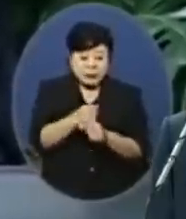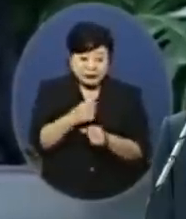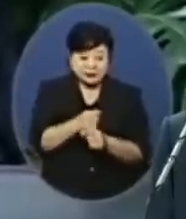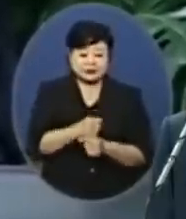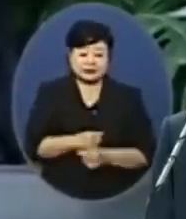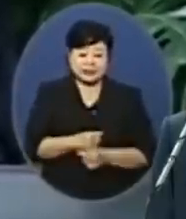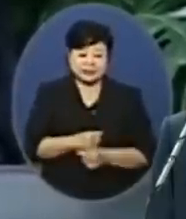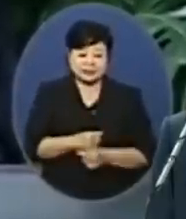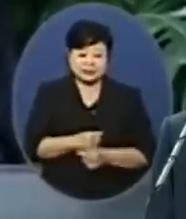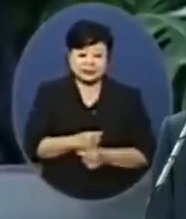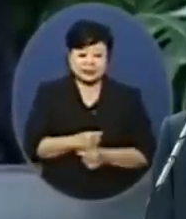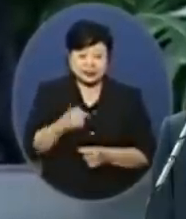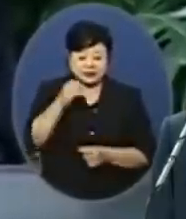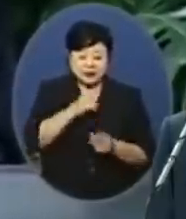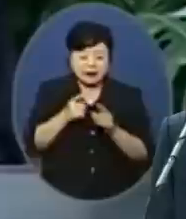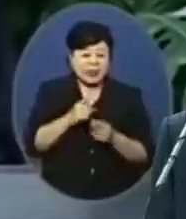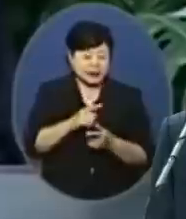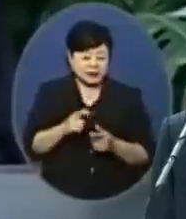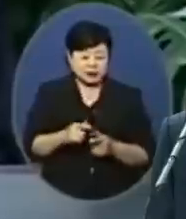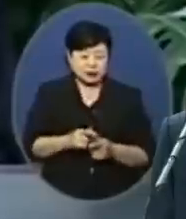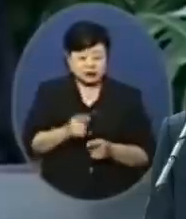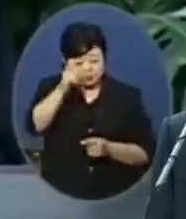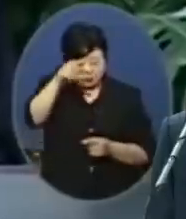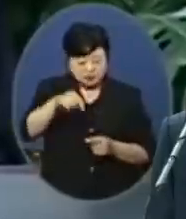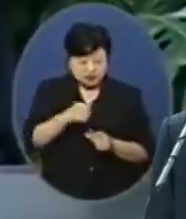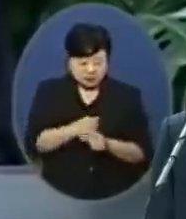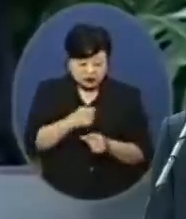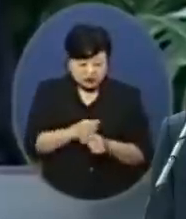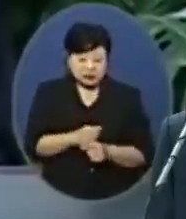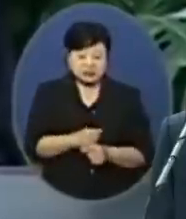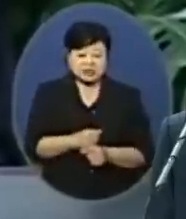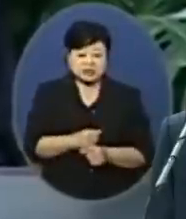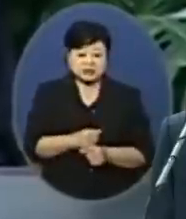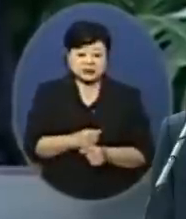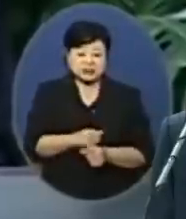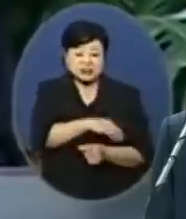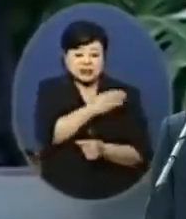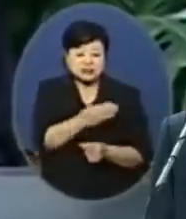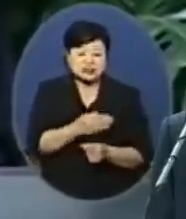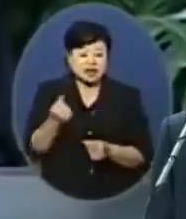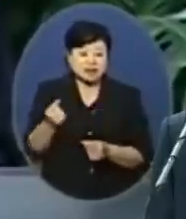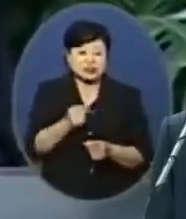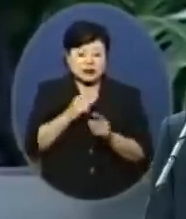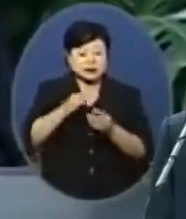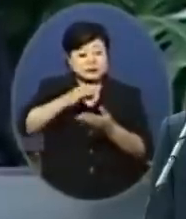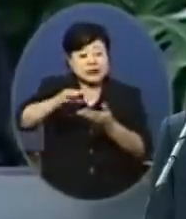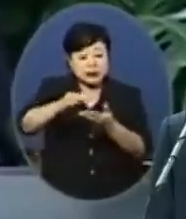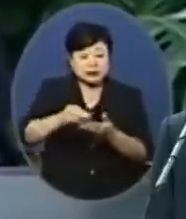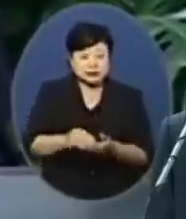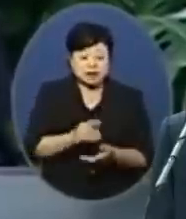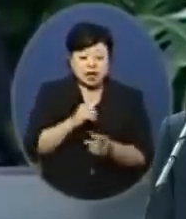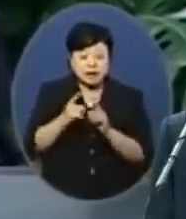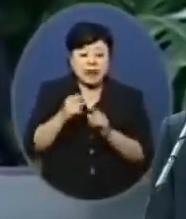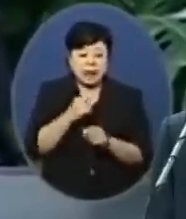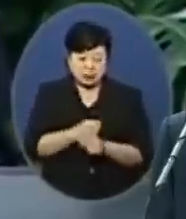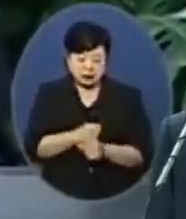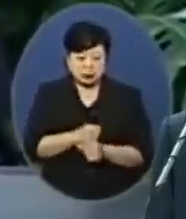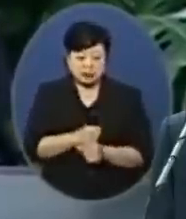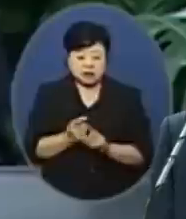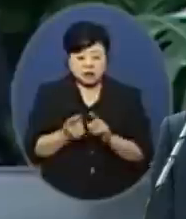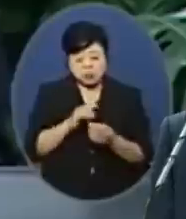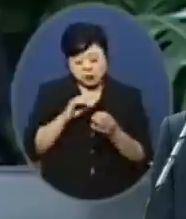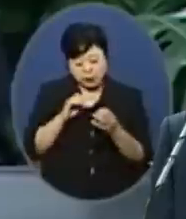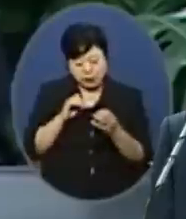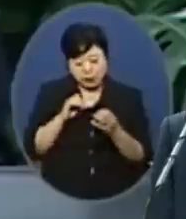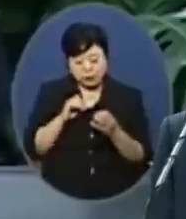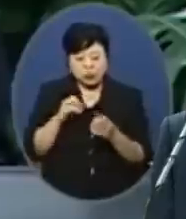않습니까? 그냥 말씀한 것이 아니라 천지를 짓는 능력으로 말씀을 사용했는데 여러분 말하는 것은 서로 대화를